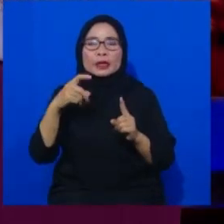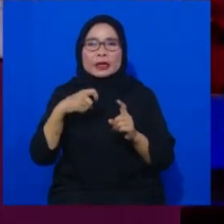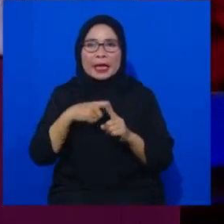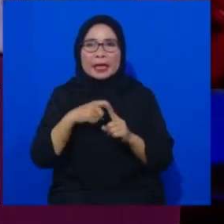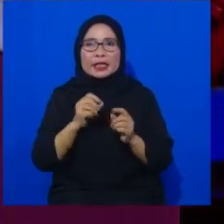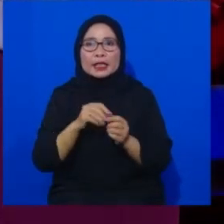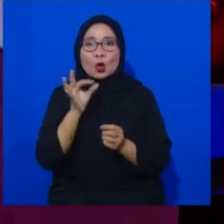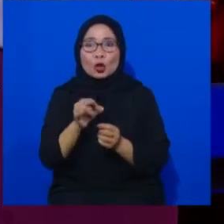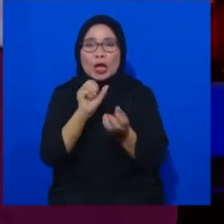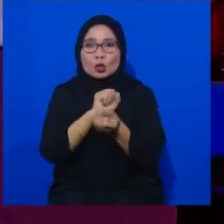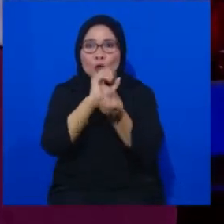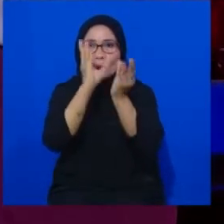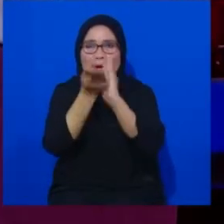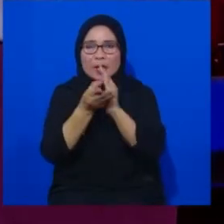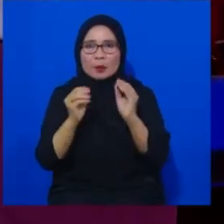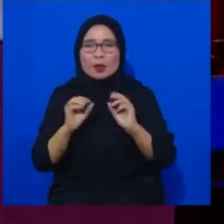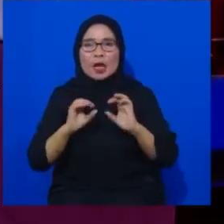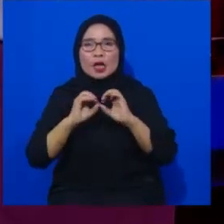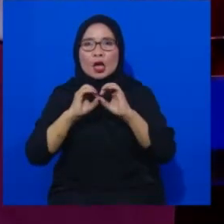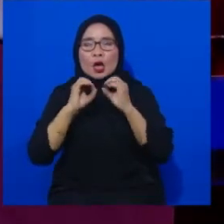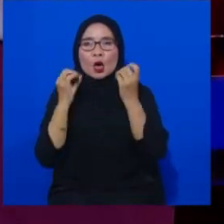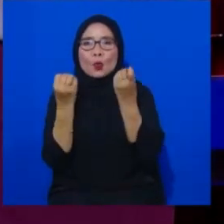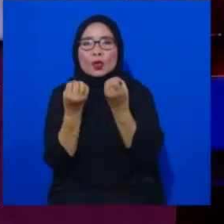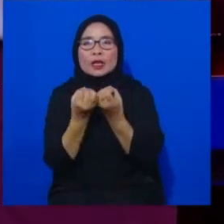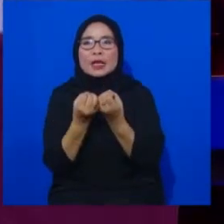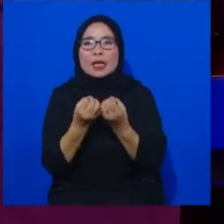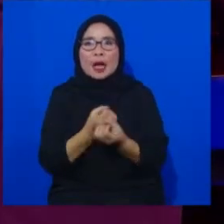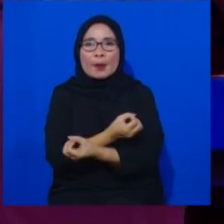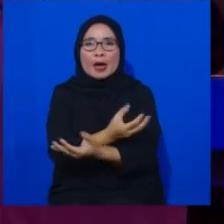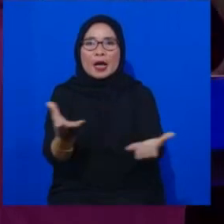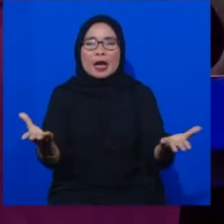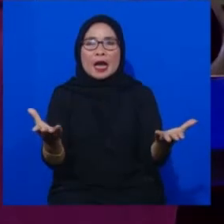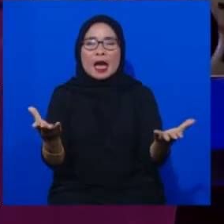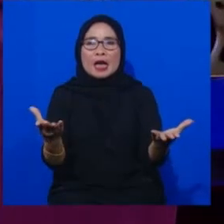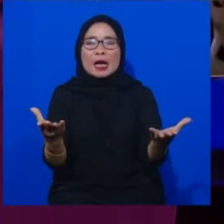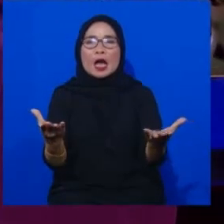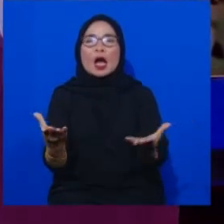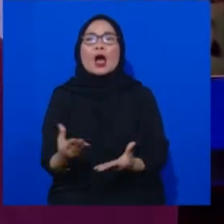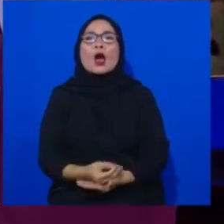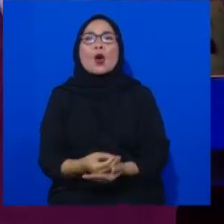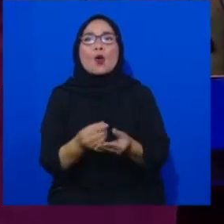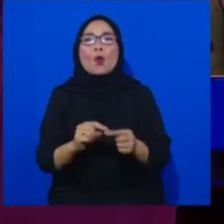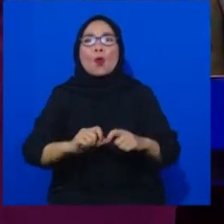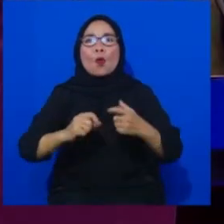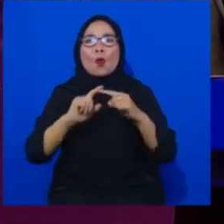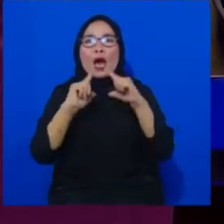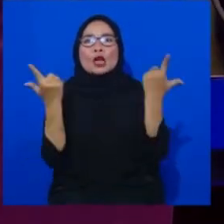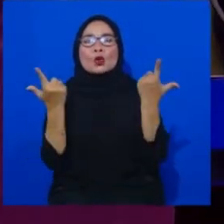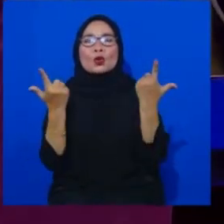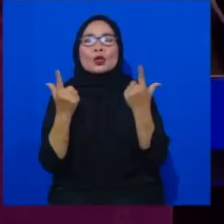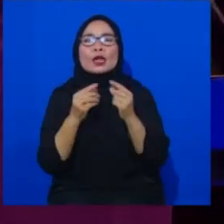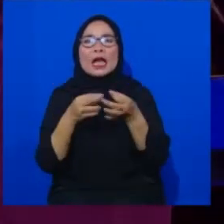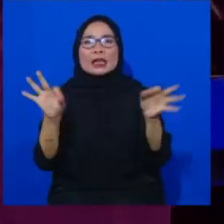Surabaya, sebuah komunitas menggelar warung makan gratis dan warung ini menyediakan ratusan porsi makanan untuk membantu meringankan